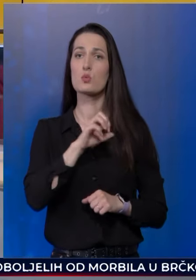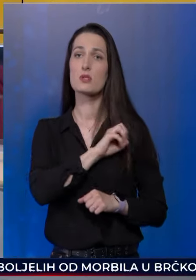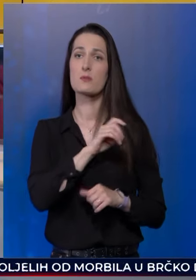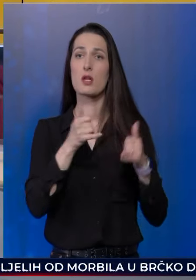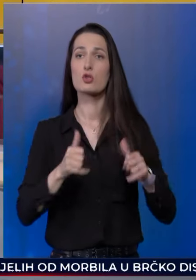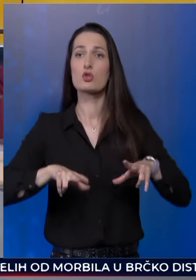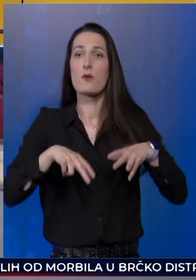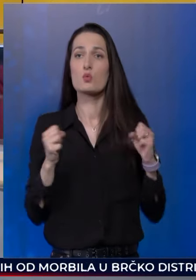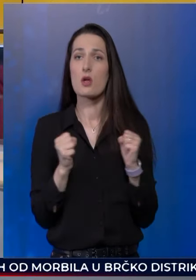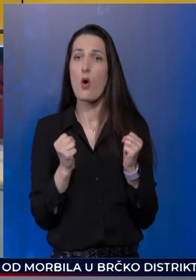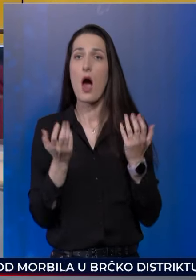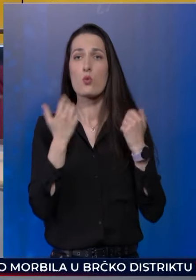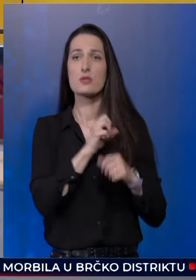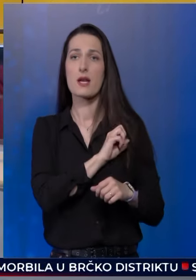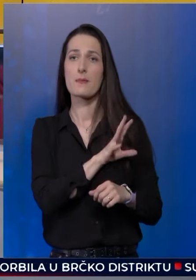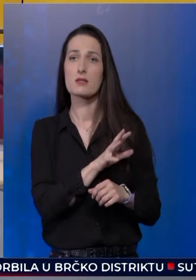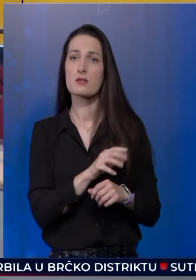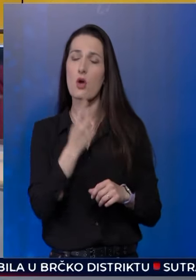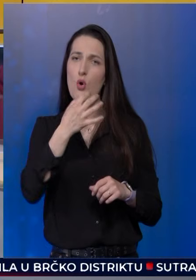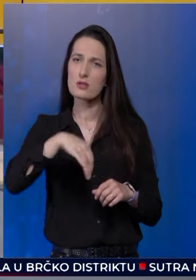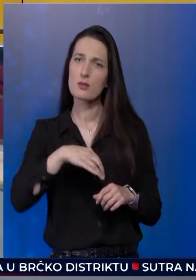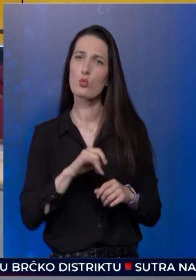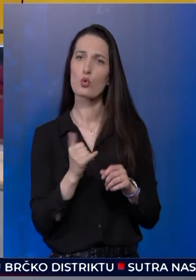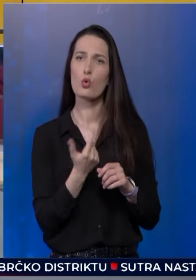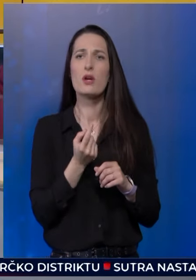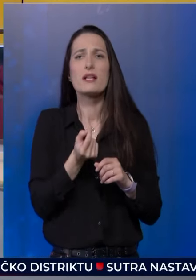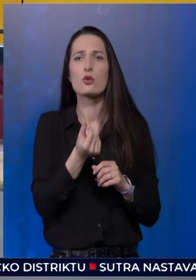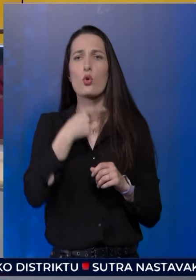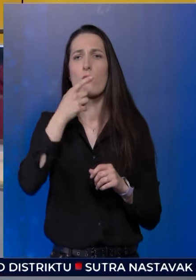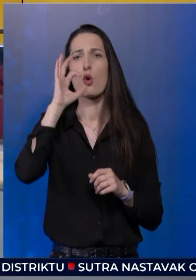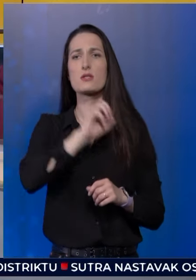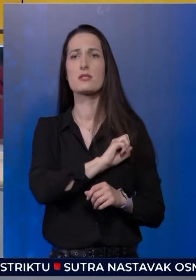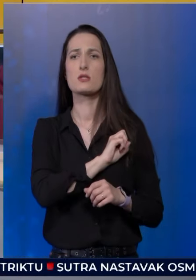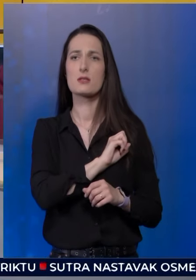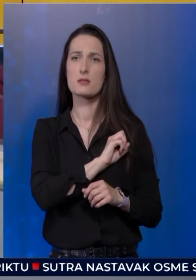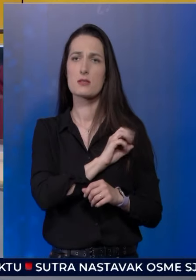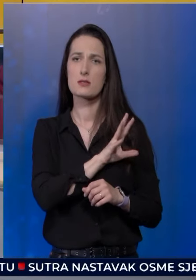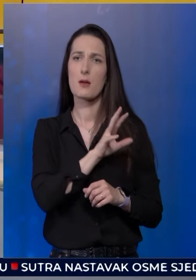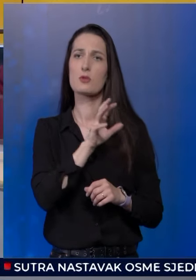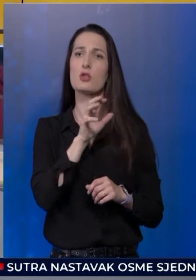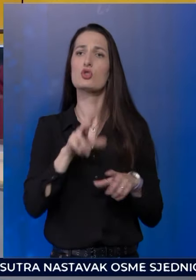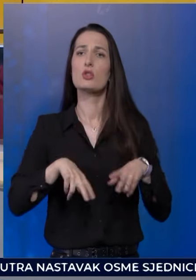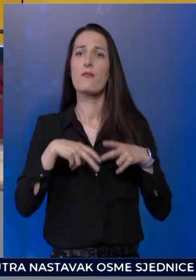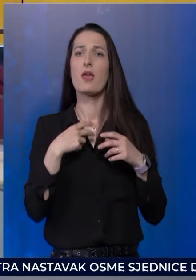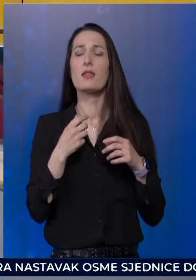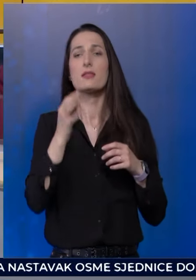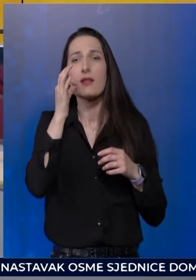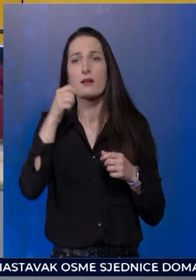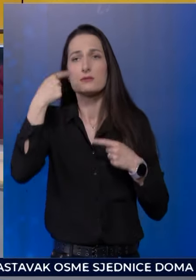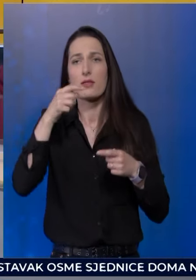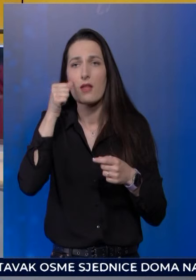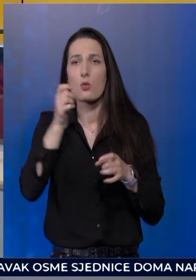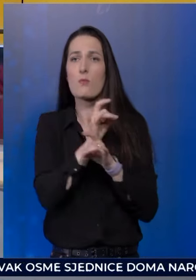Srebrenici i danas žive u strahu, a o Srebrenici se osim u julu rijetko govori. Srebreničani žive dan za danom